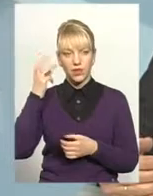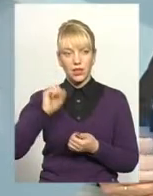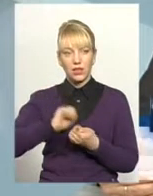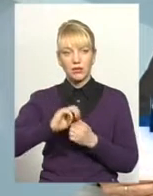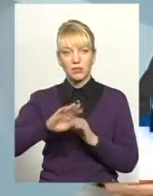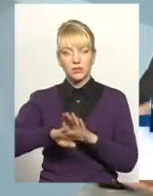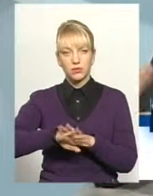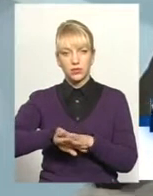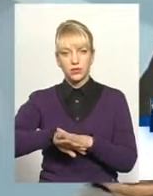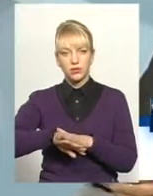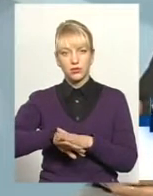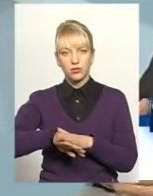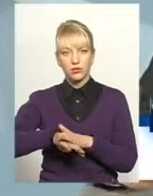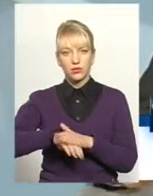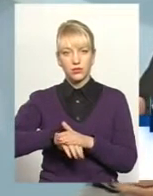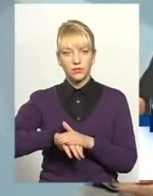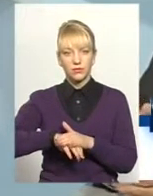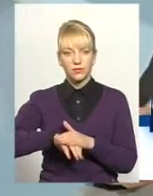Кам'янця-Подільського, де